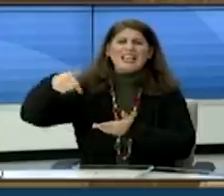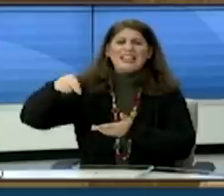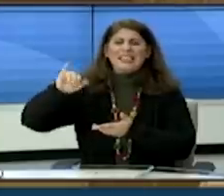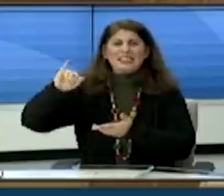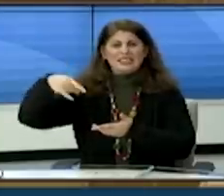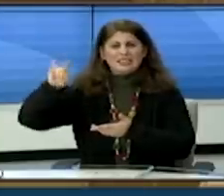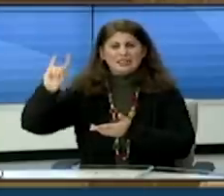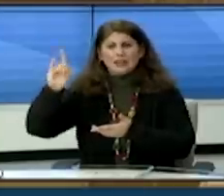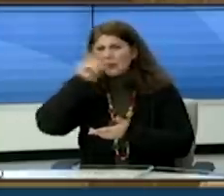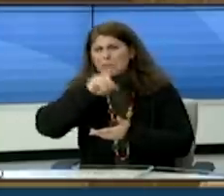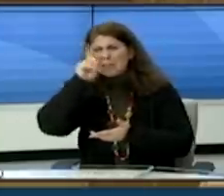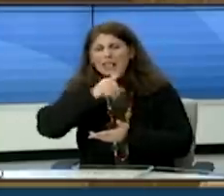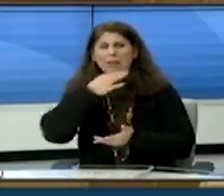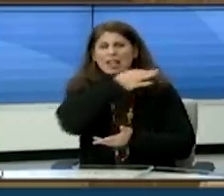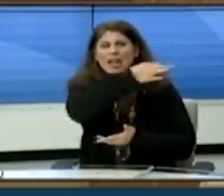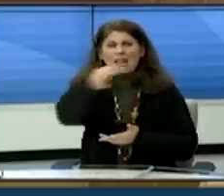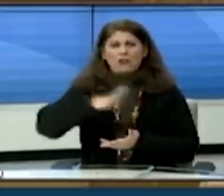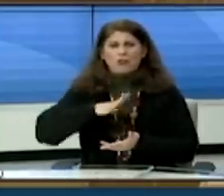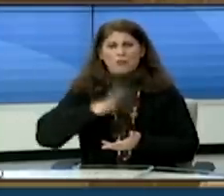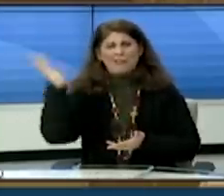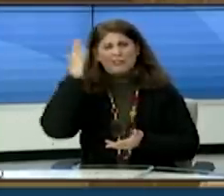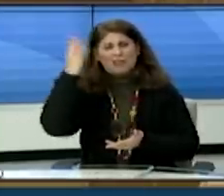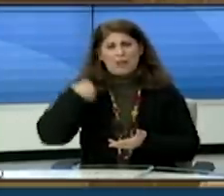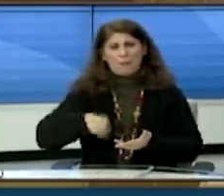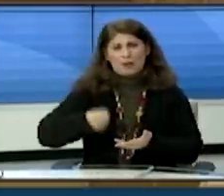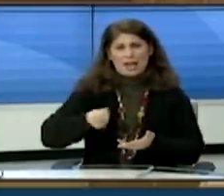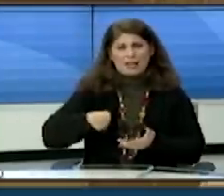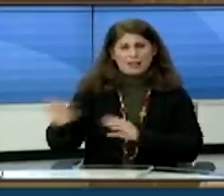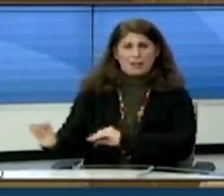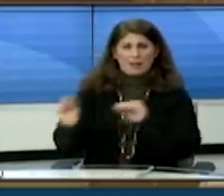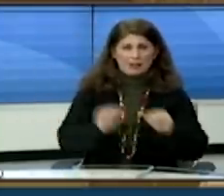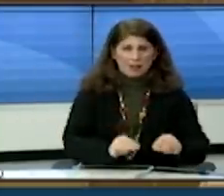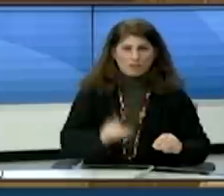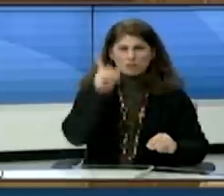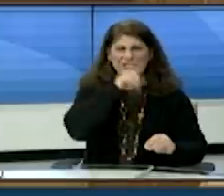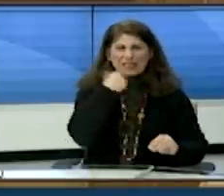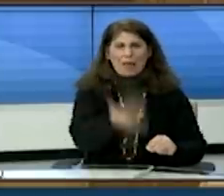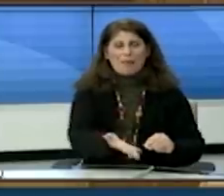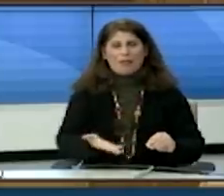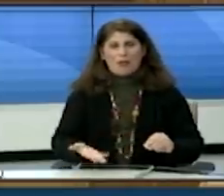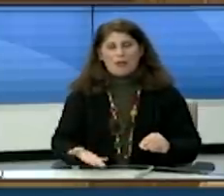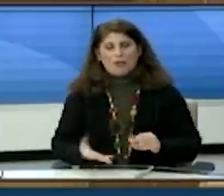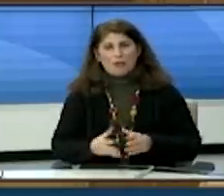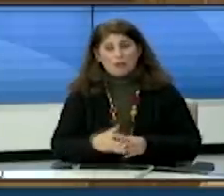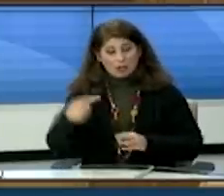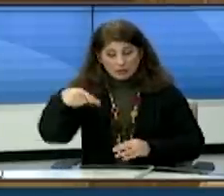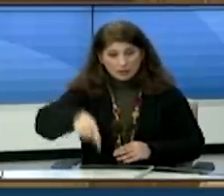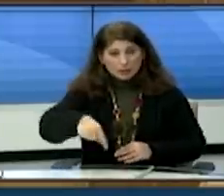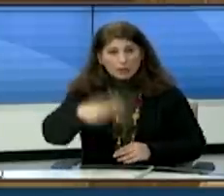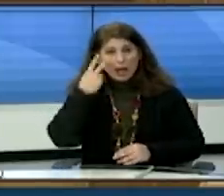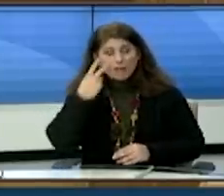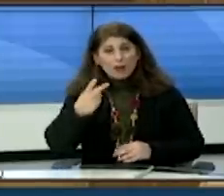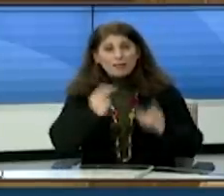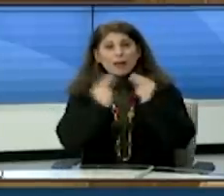με τα οποία παραμυθιάζετε τον κόσμο ως δήθεν πράσινη μετάβαση. Και σήμερα βλέπουμε